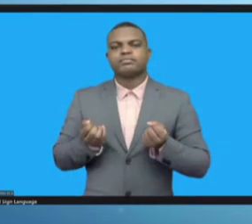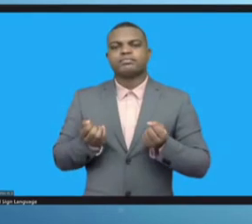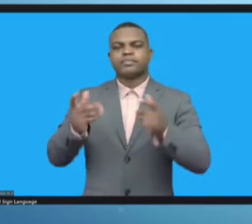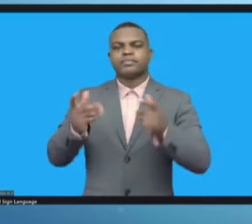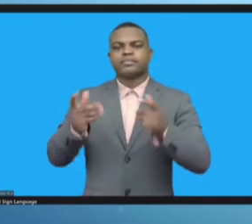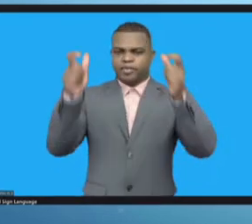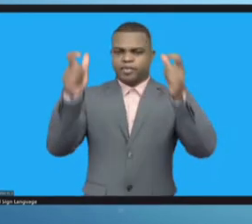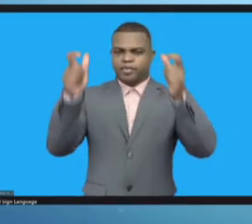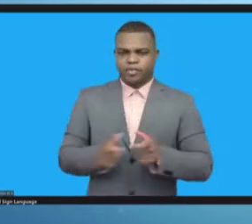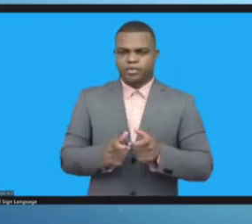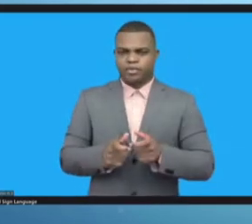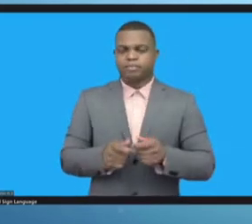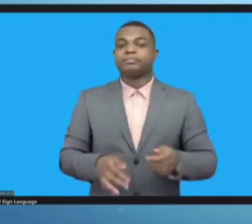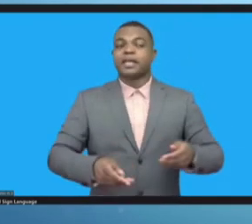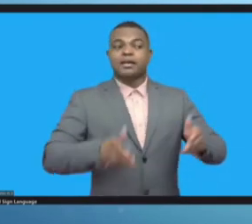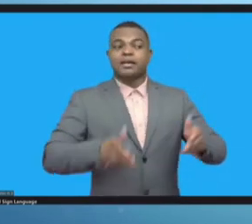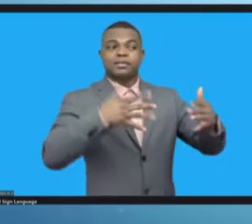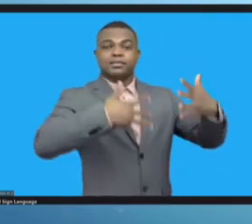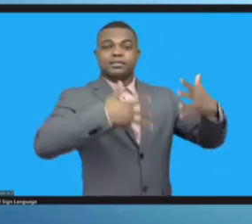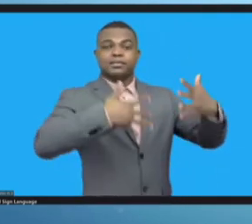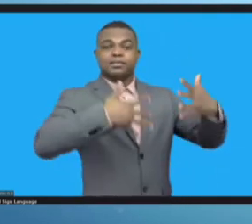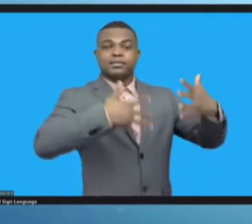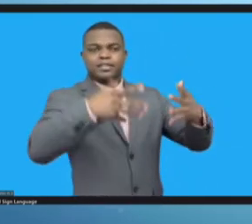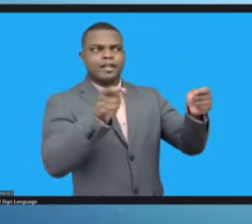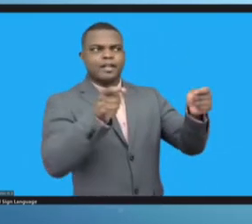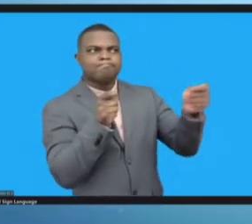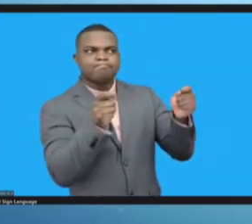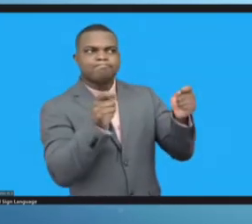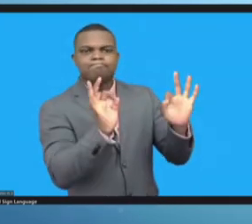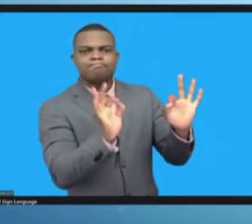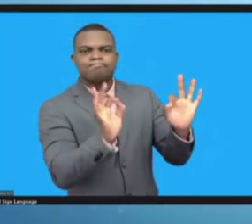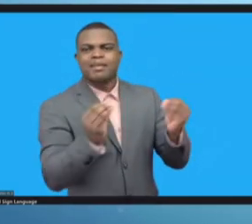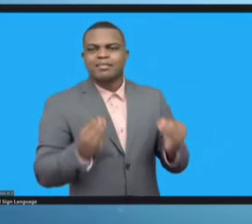partenariat avec le gouvernement du Togo, nous comptons donc